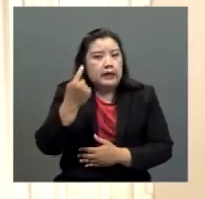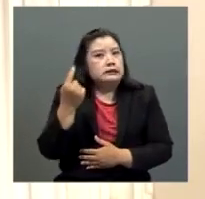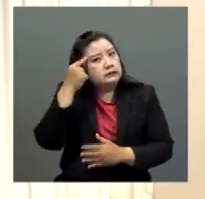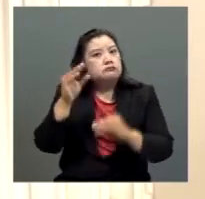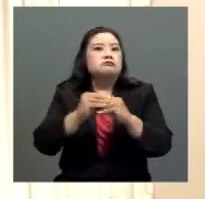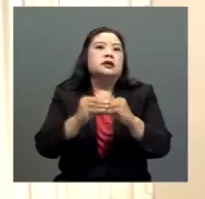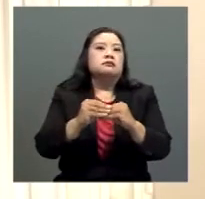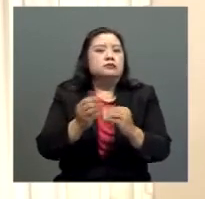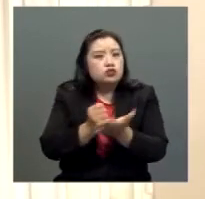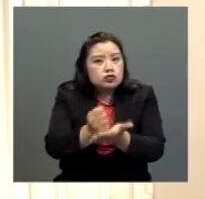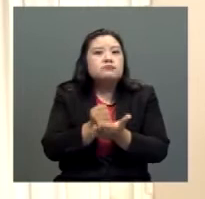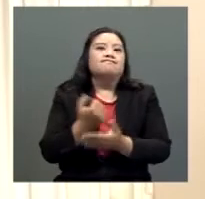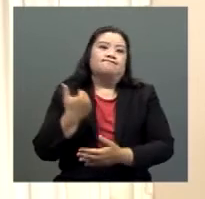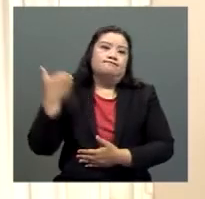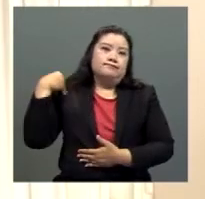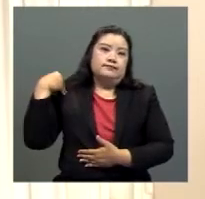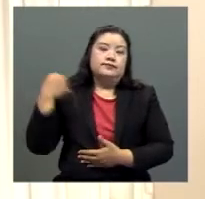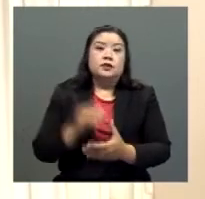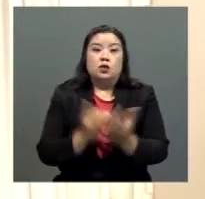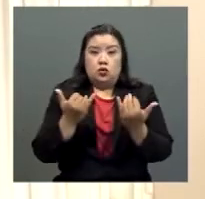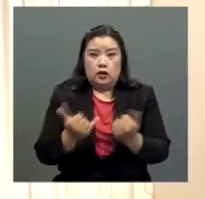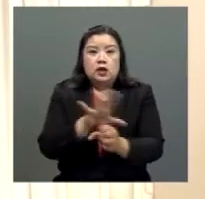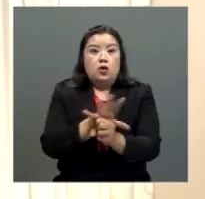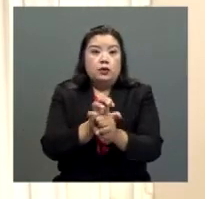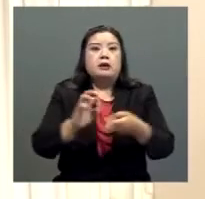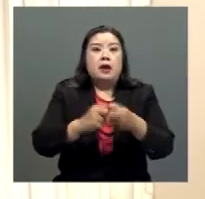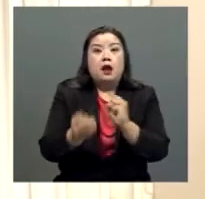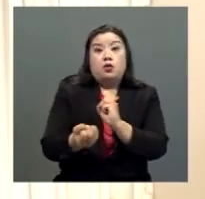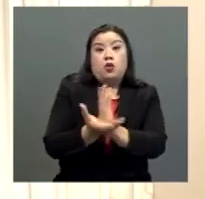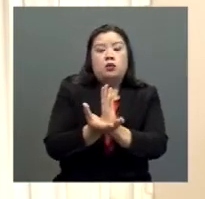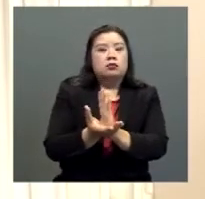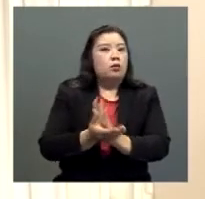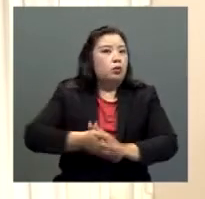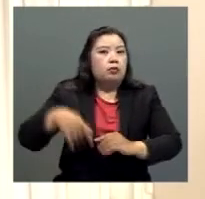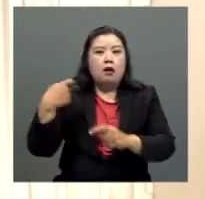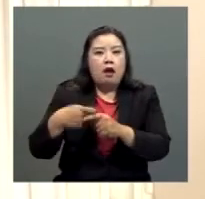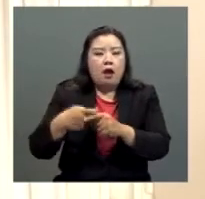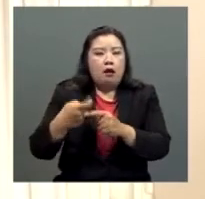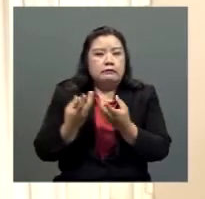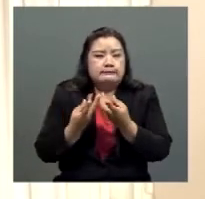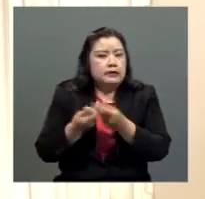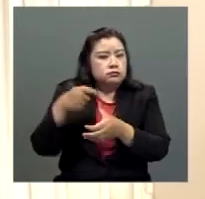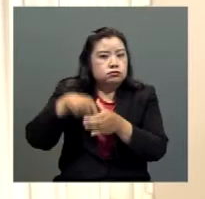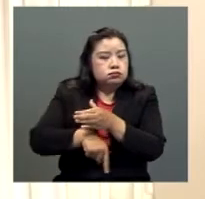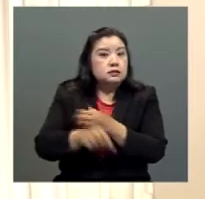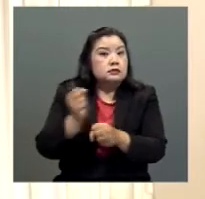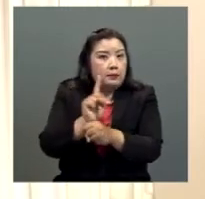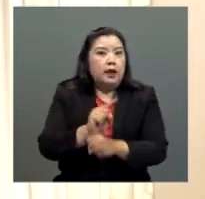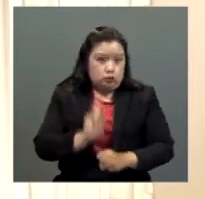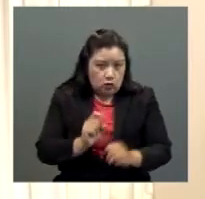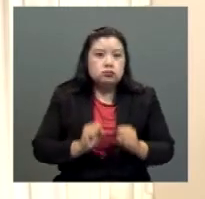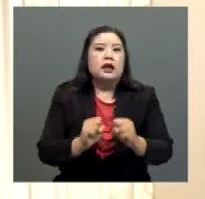เช่นเดียวกันวิกฤตโควิดครั้งนี้ใหญ่และซับซ้อนมาก หน้าที่ของเราจึงต้องต่อสู้ไปด้ว